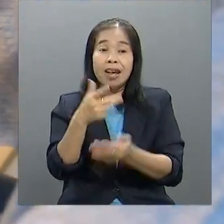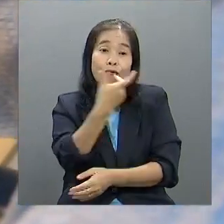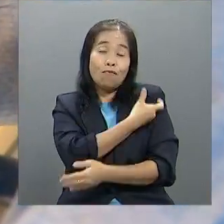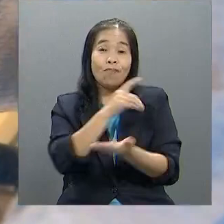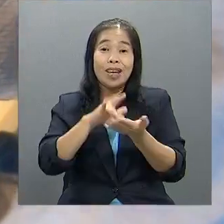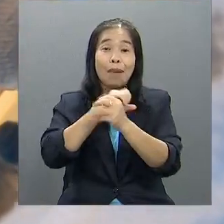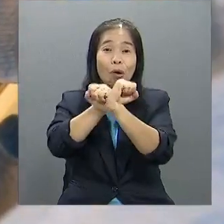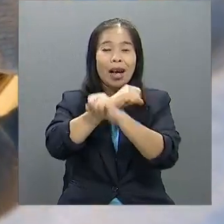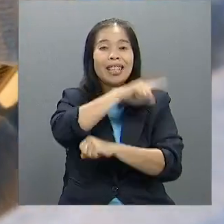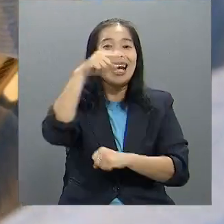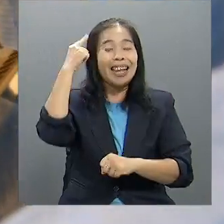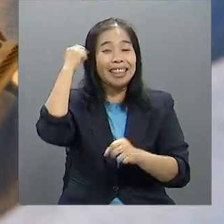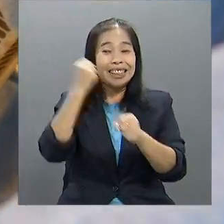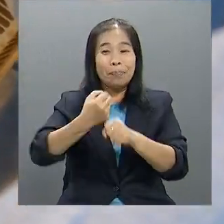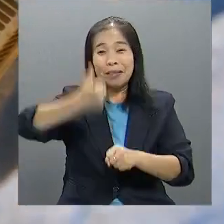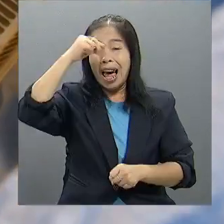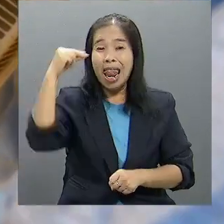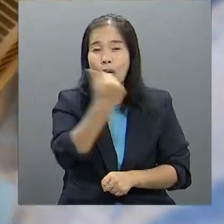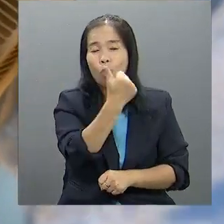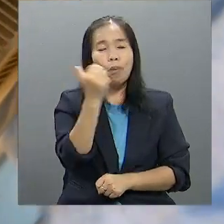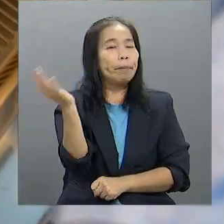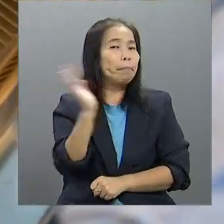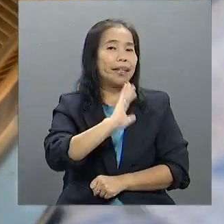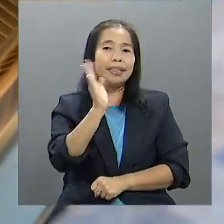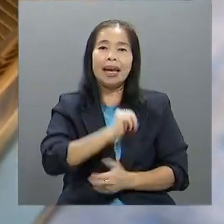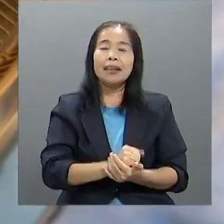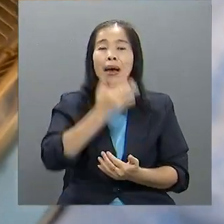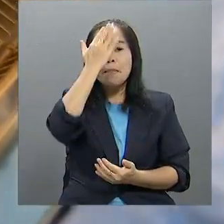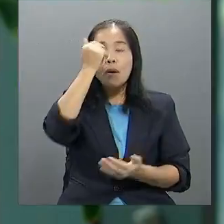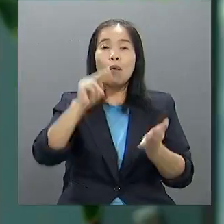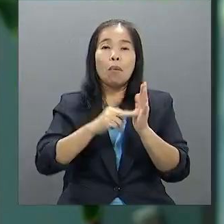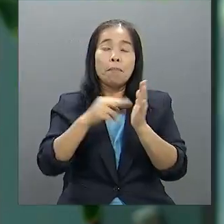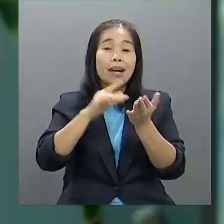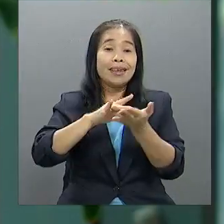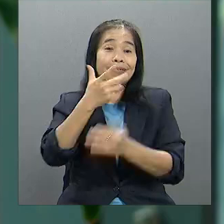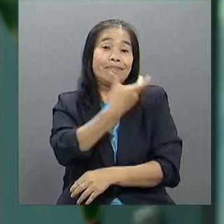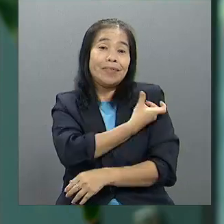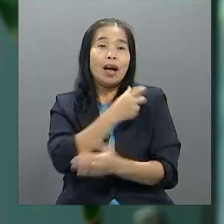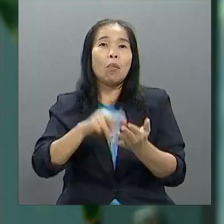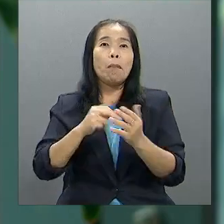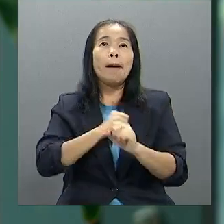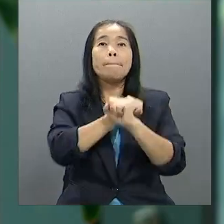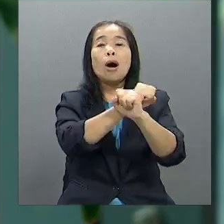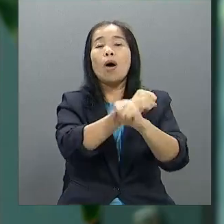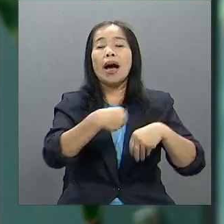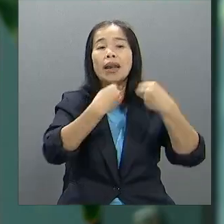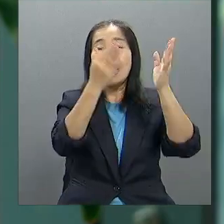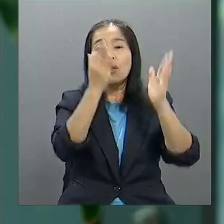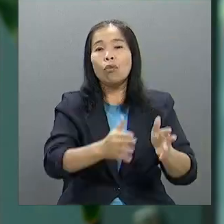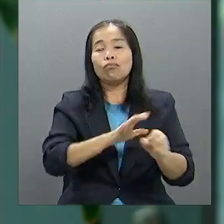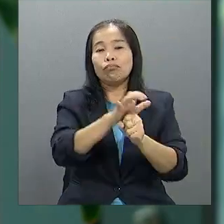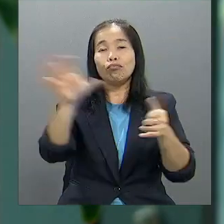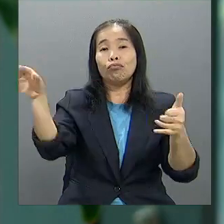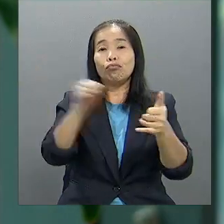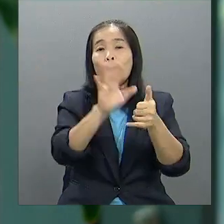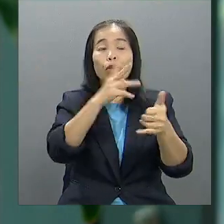เพราะวัคซีนเนี่ยเราต้องให้กับคนซึ่งสุขภาพดีป้องกันไม่ให้เขาติดโรคเพราะฉะนั้นการที่จะพิสูจน์ว่าวัค